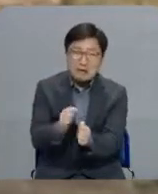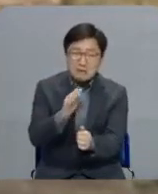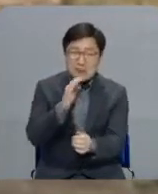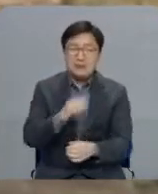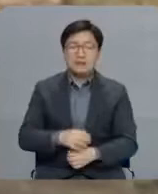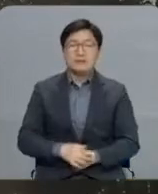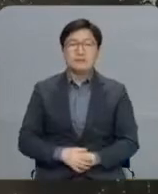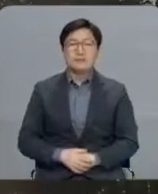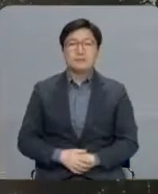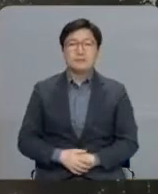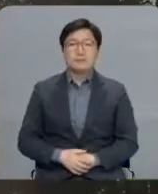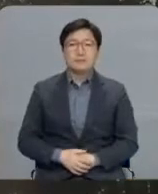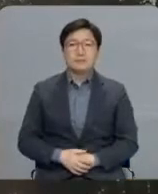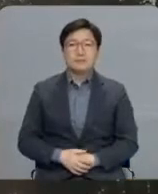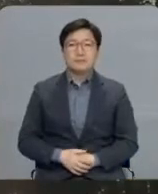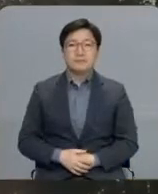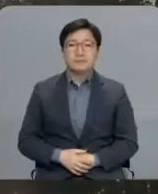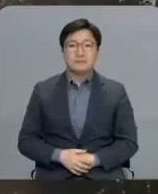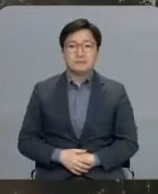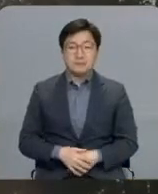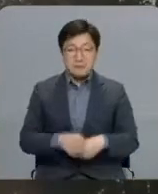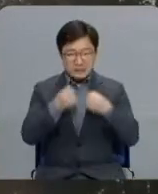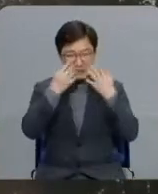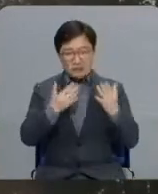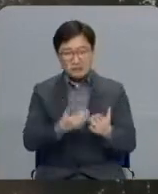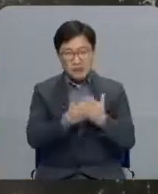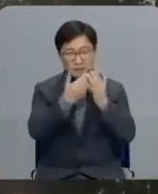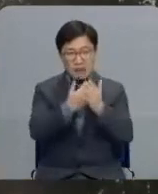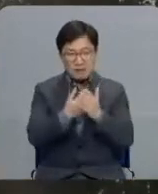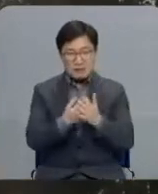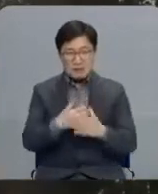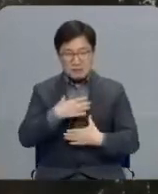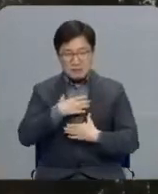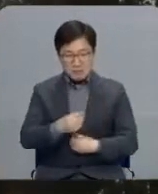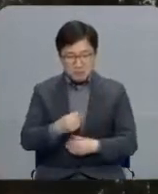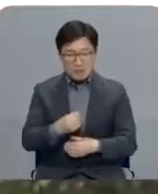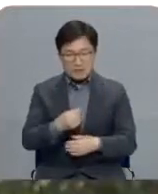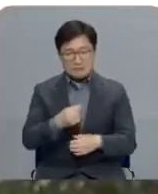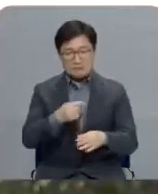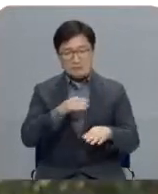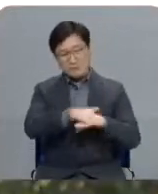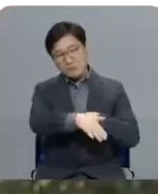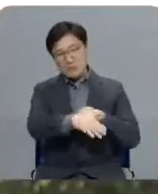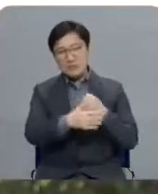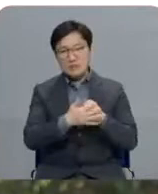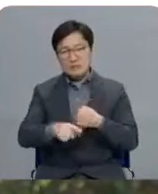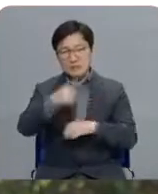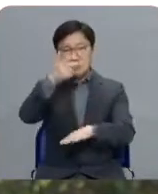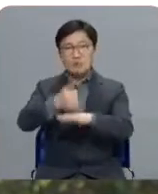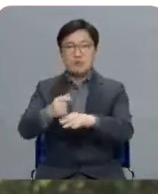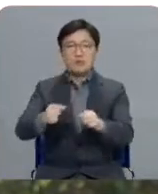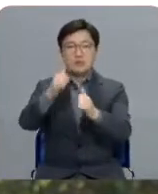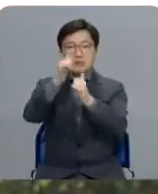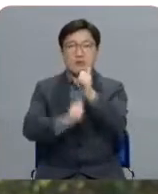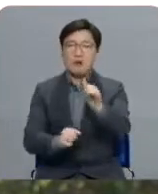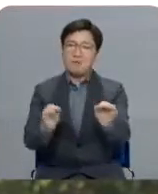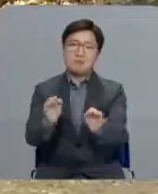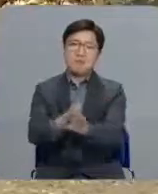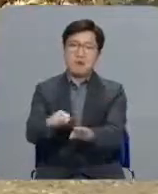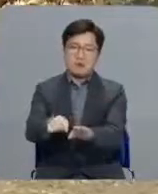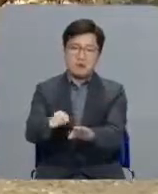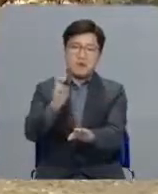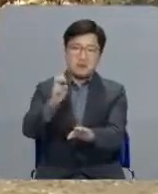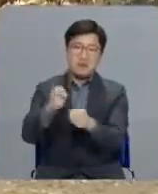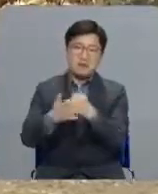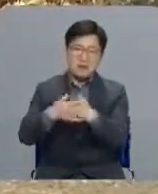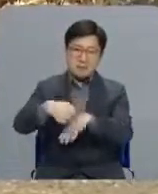생각을 했습니다. 개발과 안보 논리에 밀려 역사 속으로 사라질 작은 마을. 사람들이 이곳의 상처를